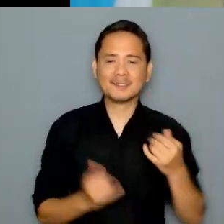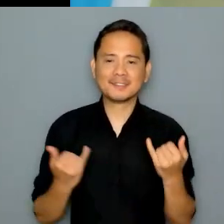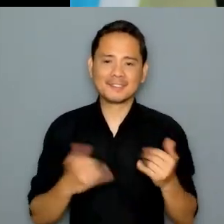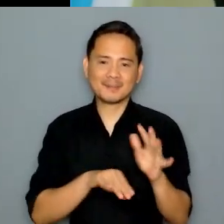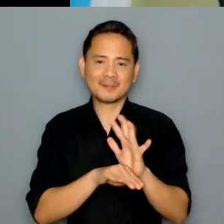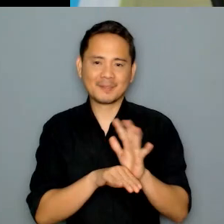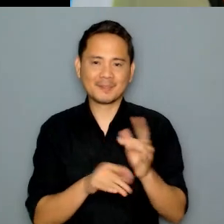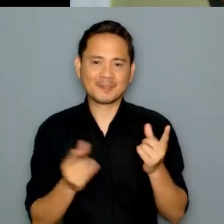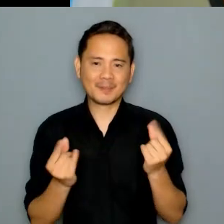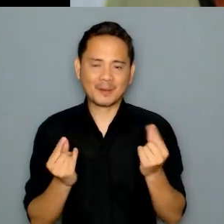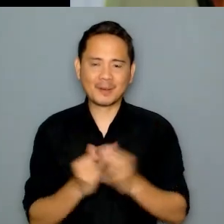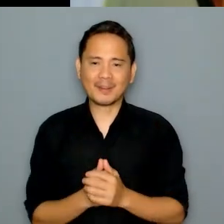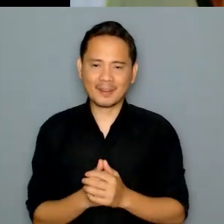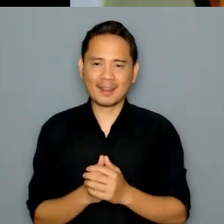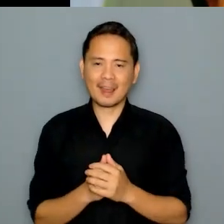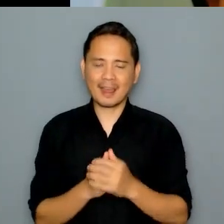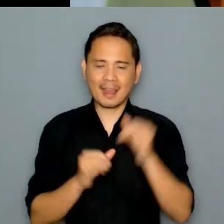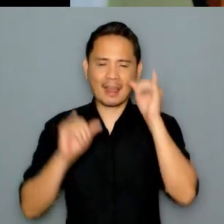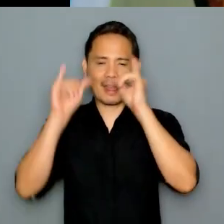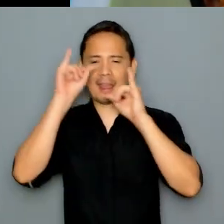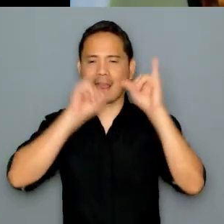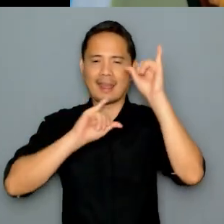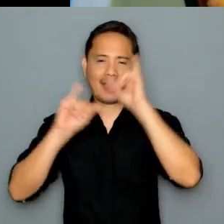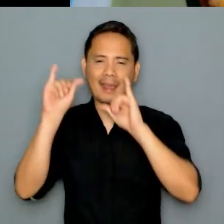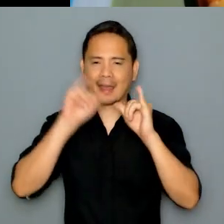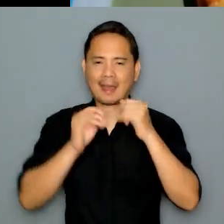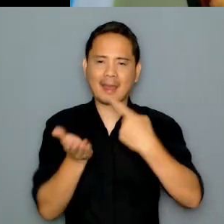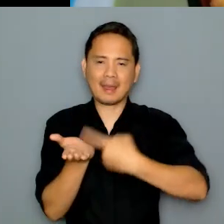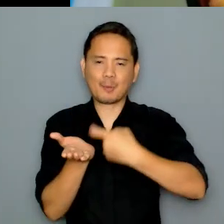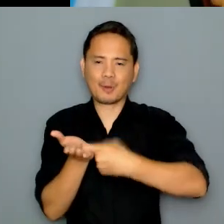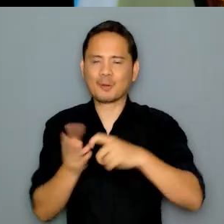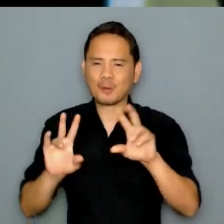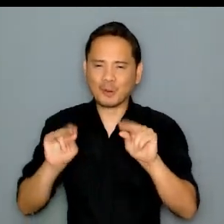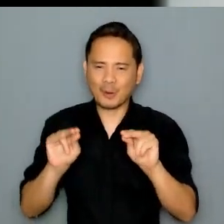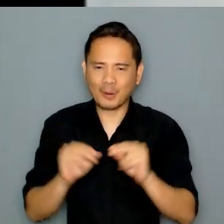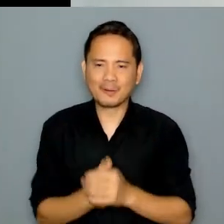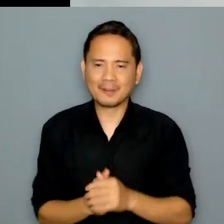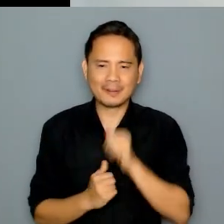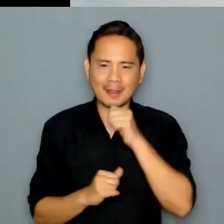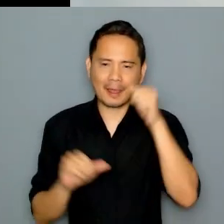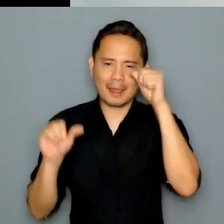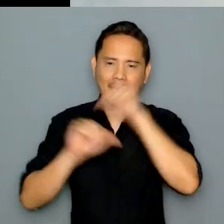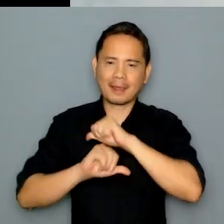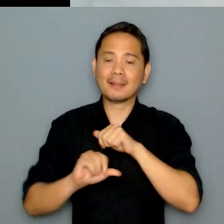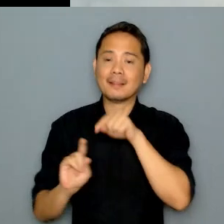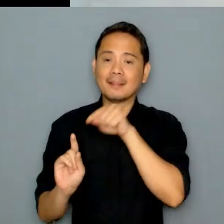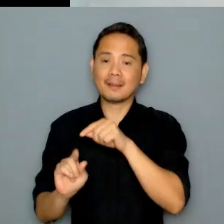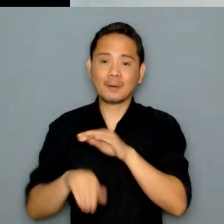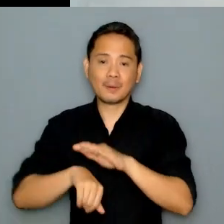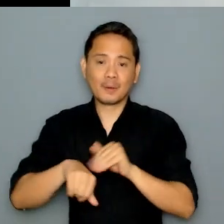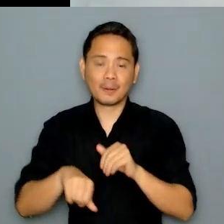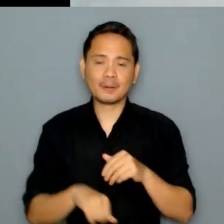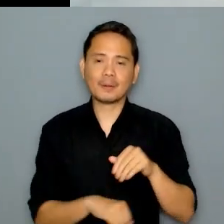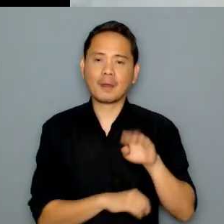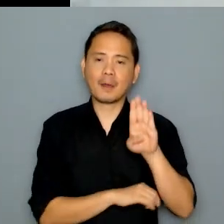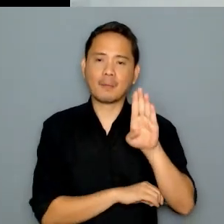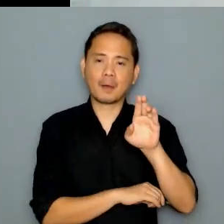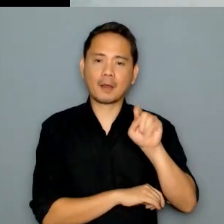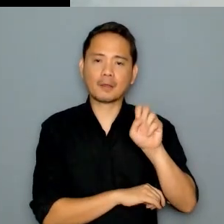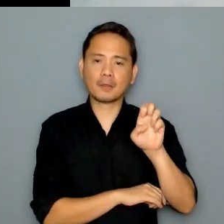ng nilasing na hipon. Hindi. Hindi to nilasing na hipon. This is buttered